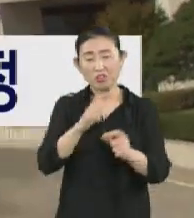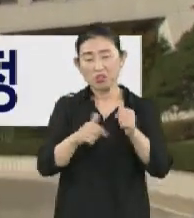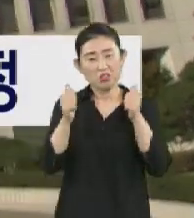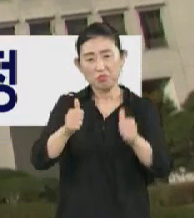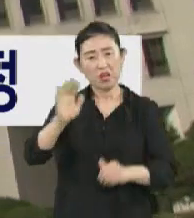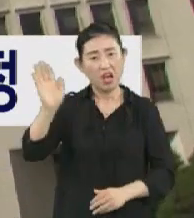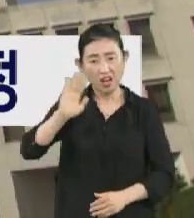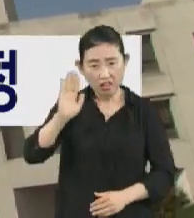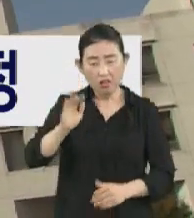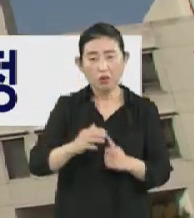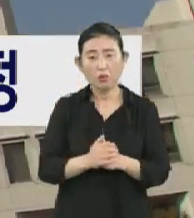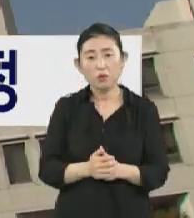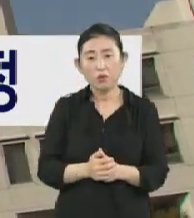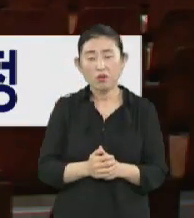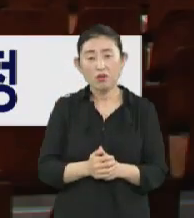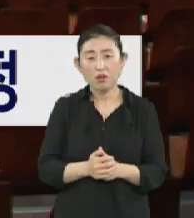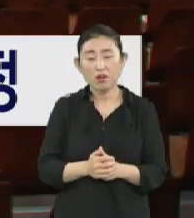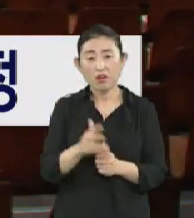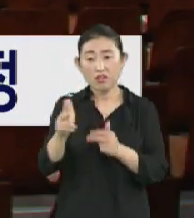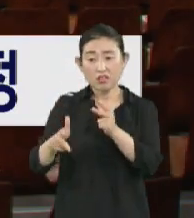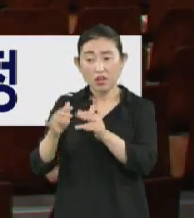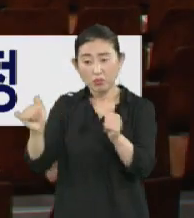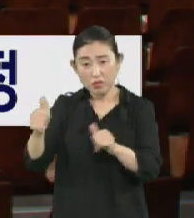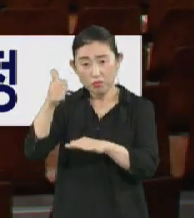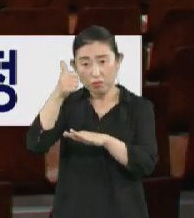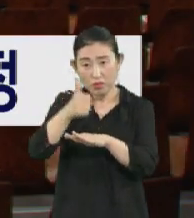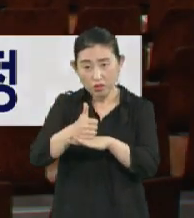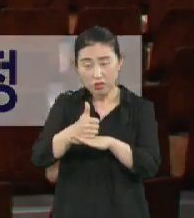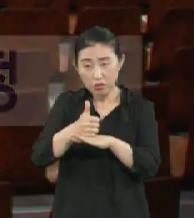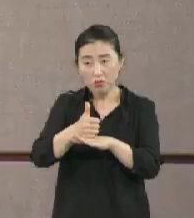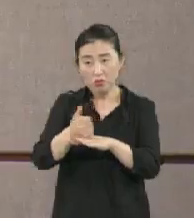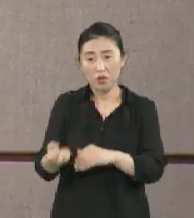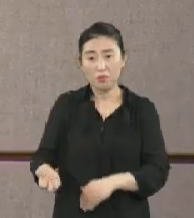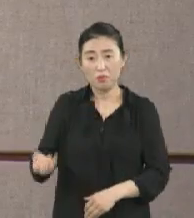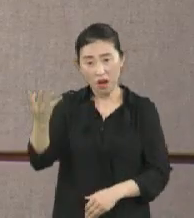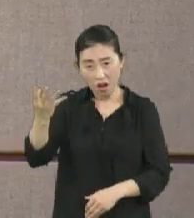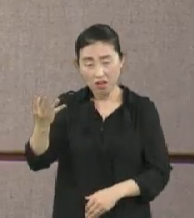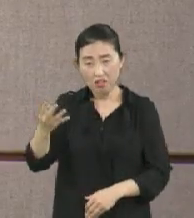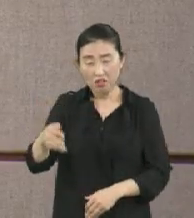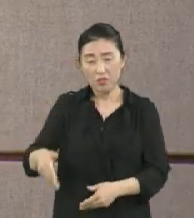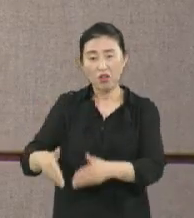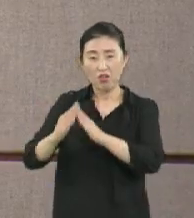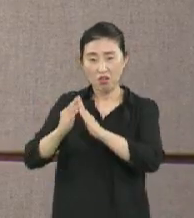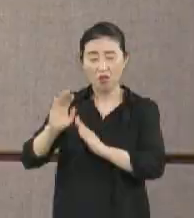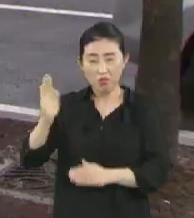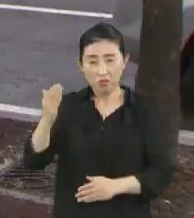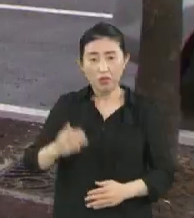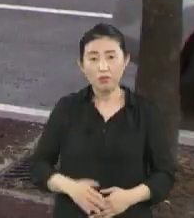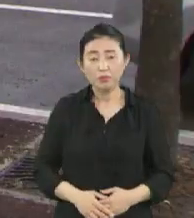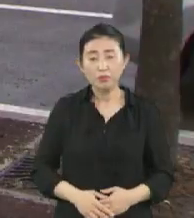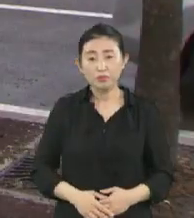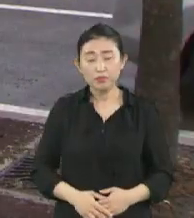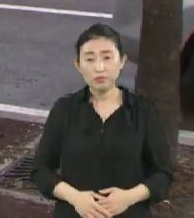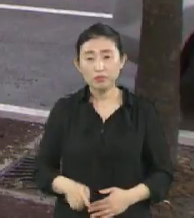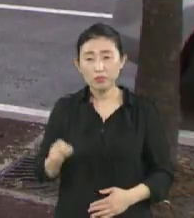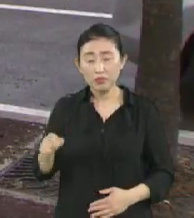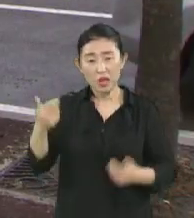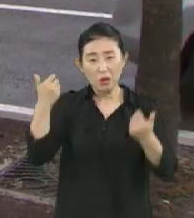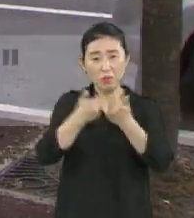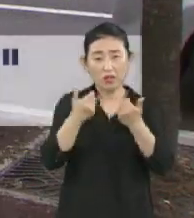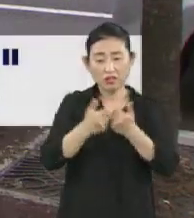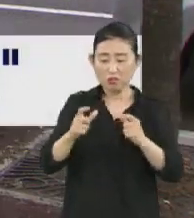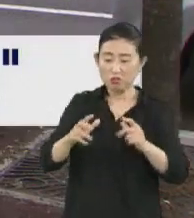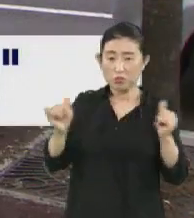이상 심리를 하지 않기로 함에 따라 사업자가 최종 승리해 산폐장 설치가 확정됐습니다. 산폐장을